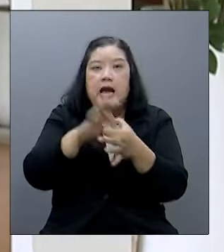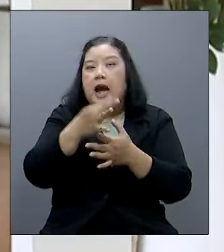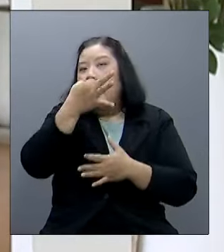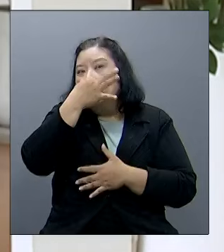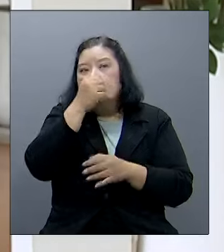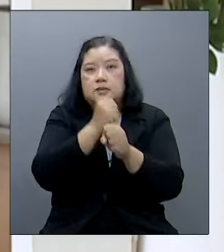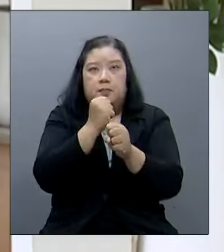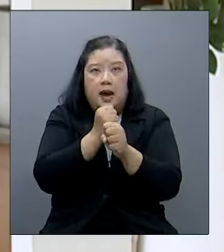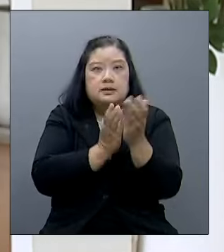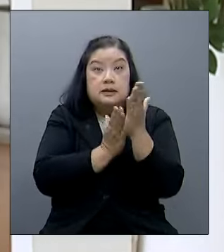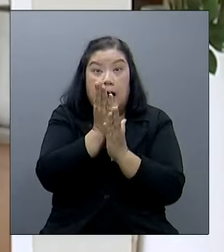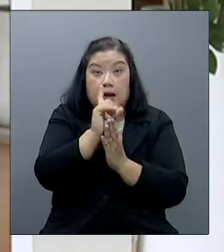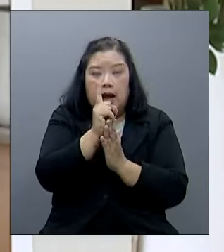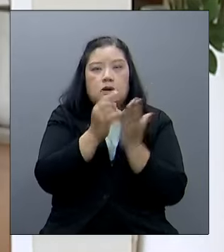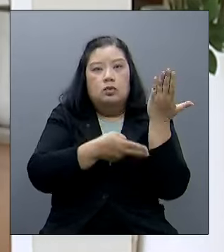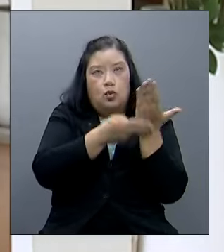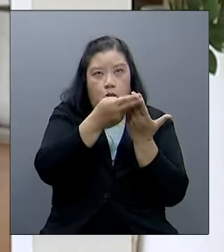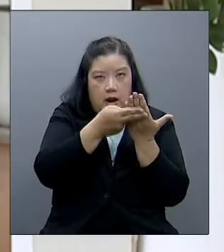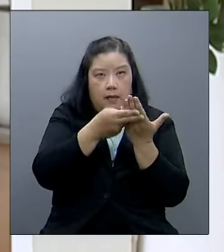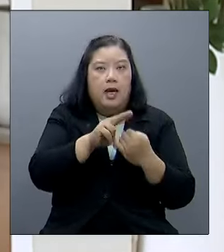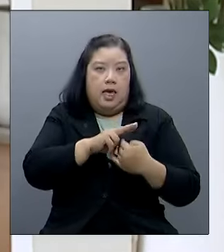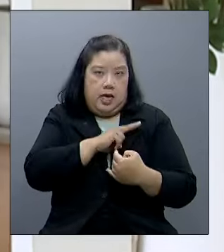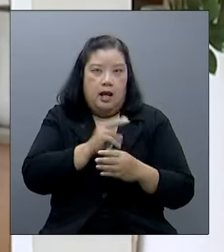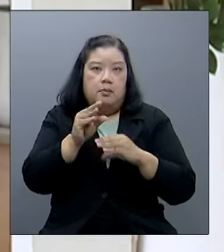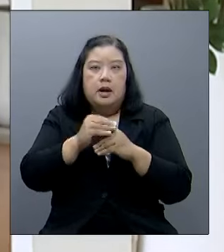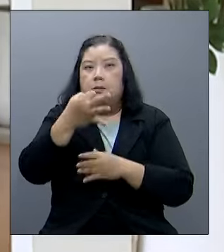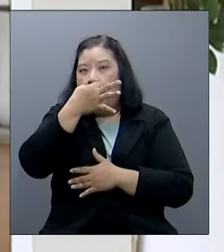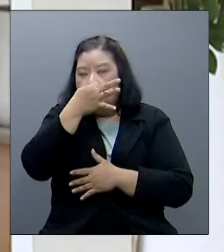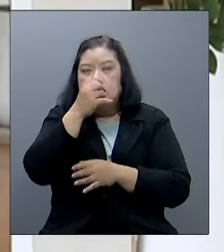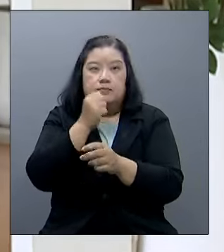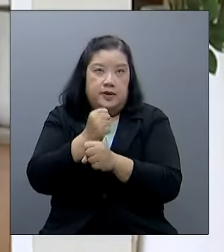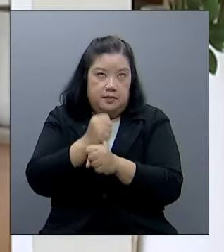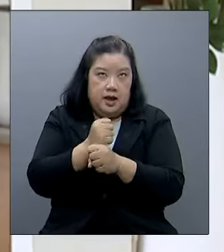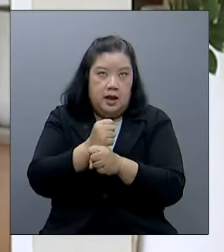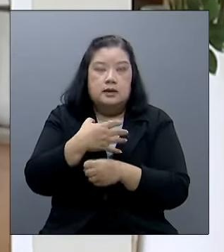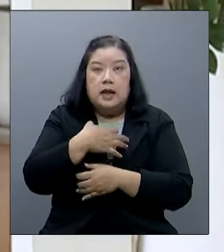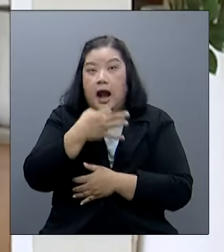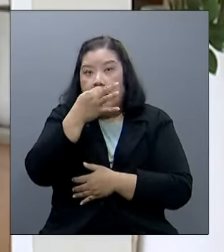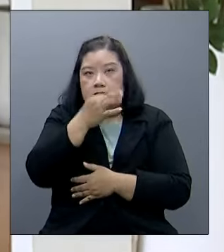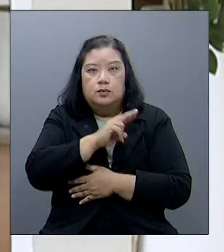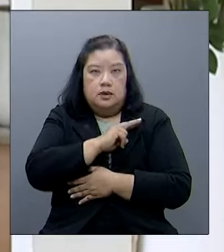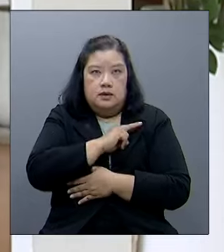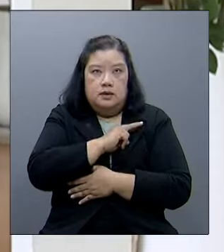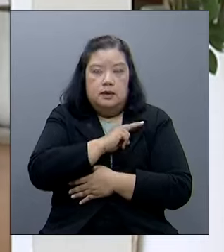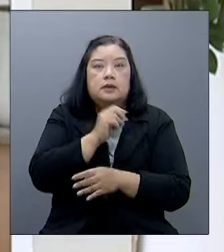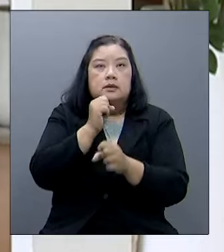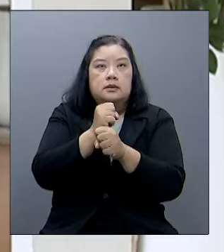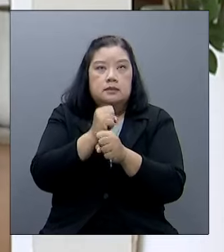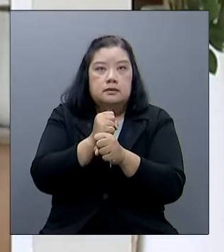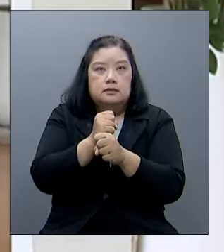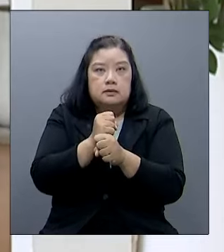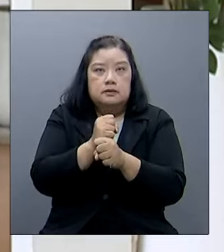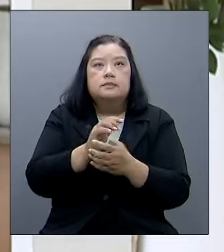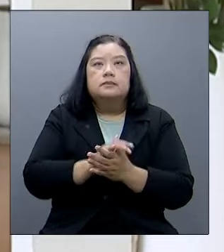แรมซึ่งน้องๆสามารถเอาไปต่อยอดใช้เพื่อเป็นการสร้างอาชีพที่มั่นคงที่สามารถมีรายได้ที่จ